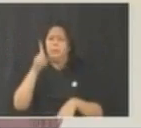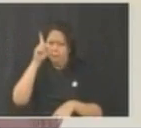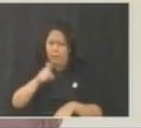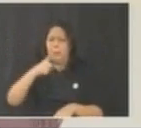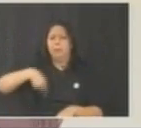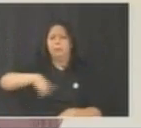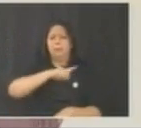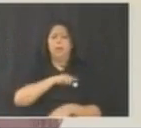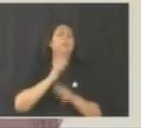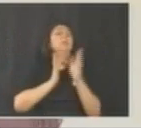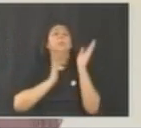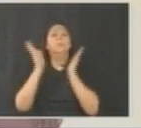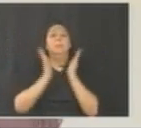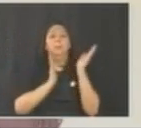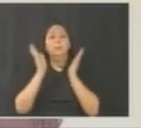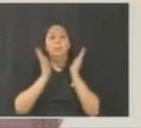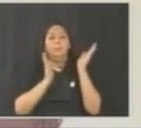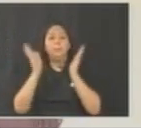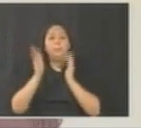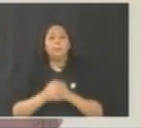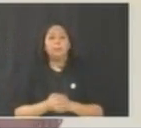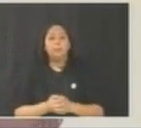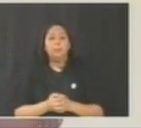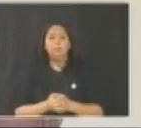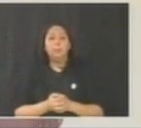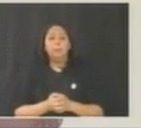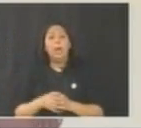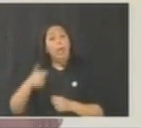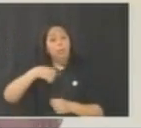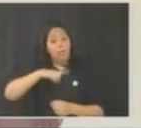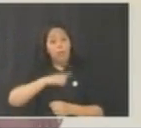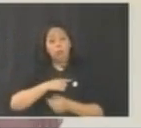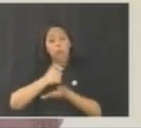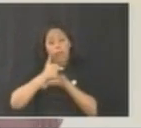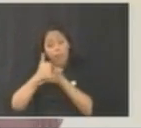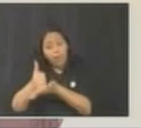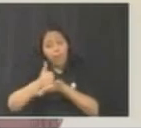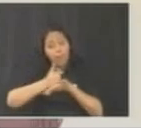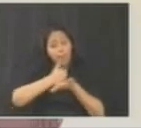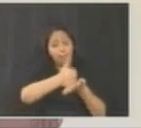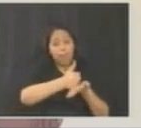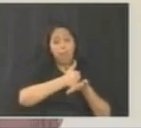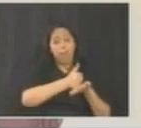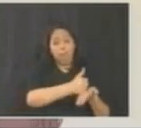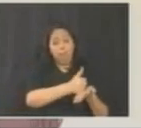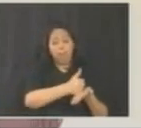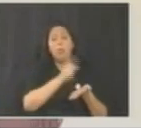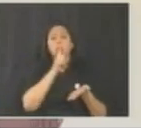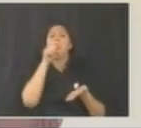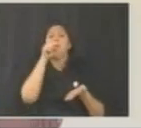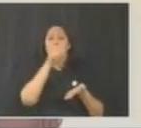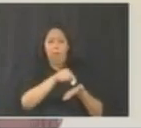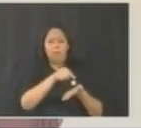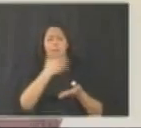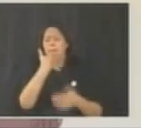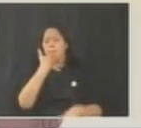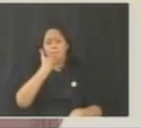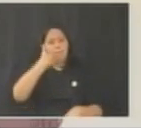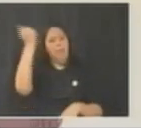paglingkuran. Ang ating pagtutulungan, ang ating pinakamabisang